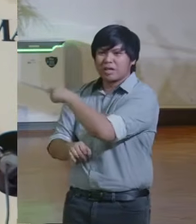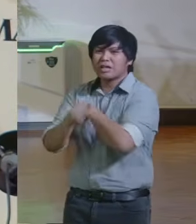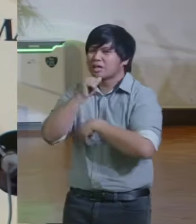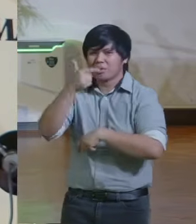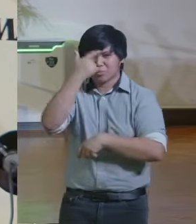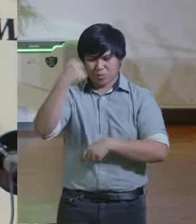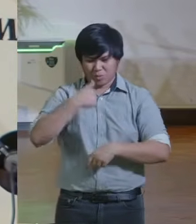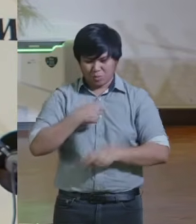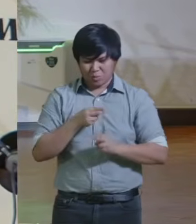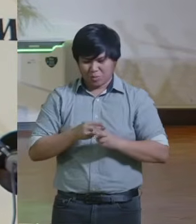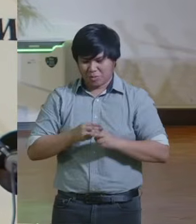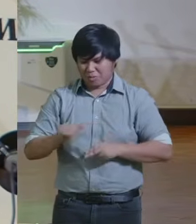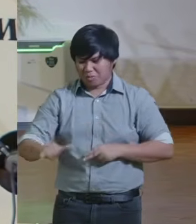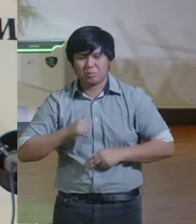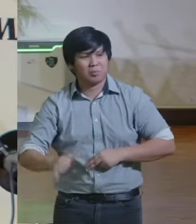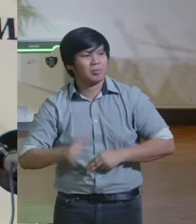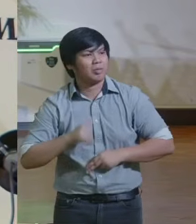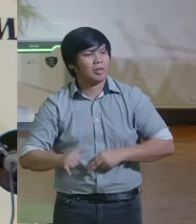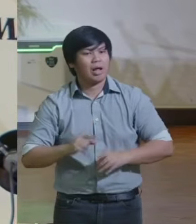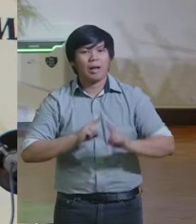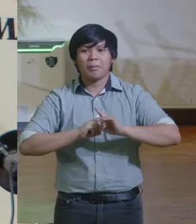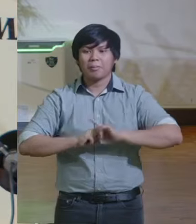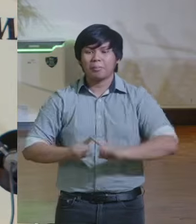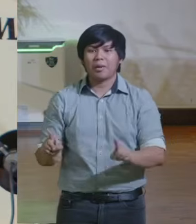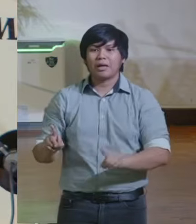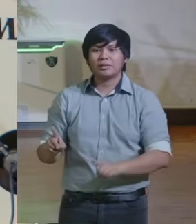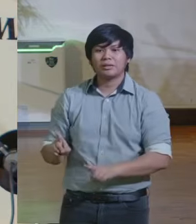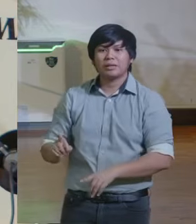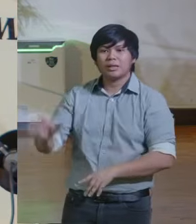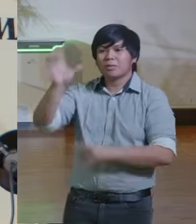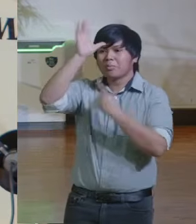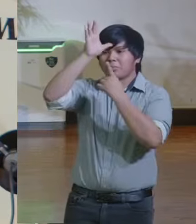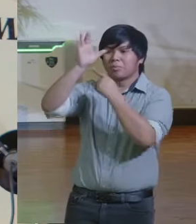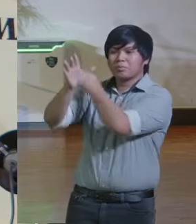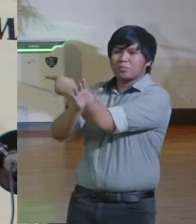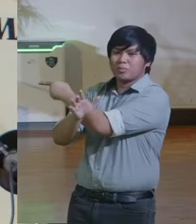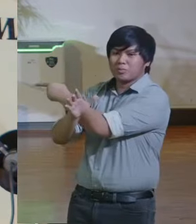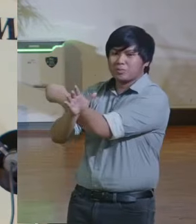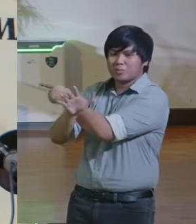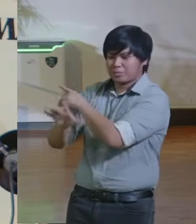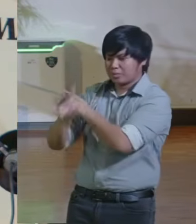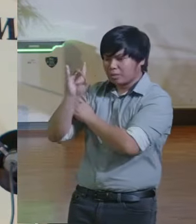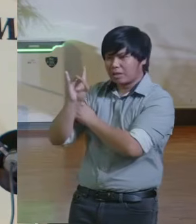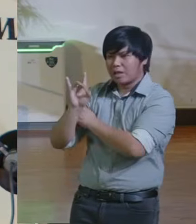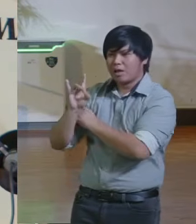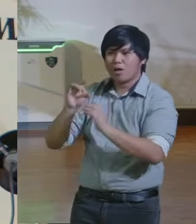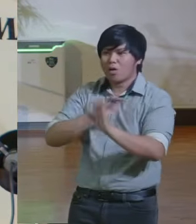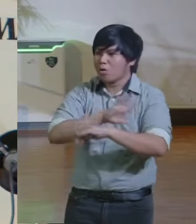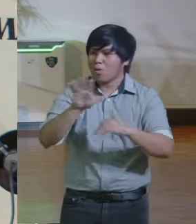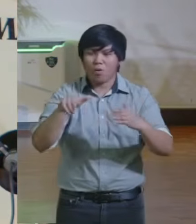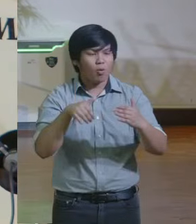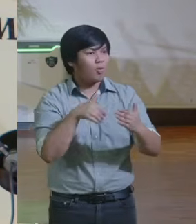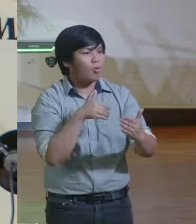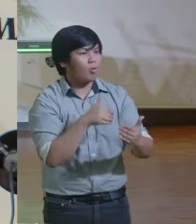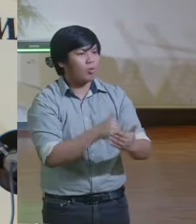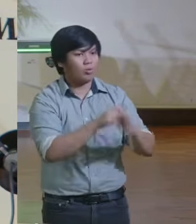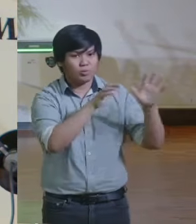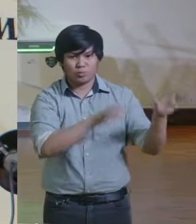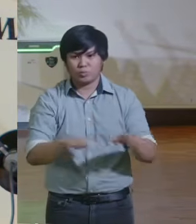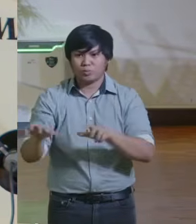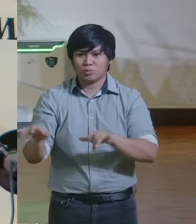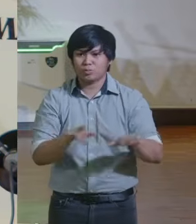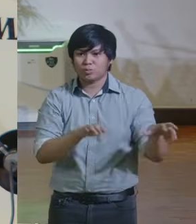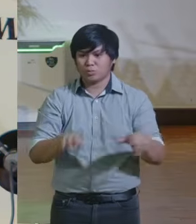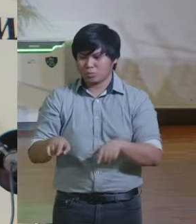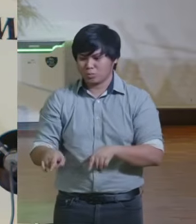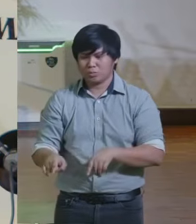po kapangalan ko siya. Kaya po siya pinili ng aking ama sapagkat ang lahat ng kanyang pyesa,